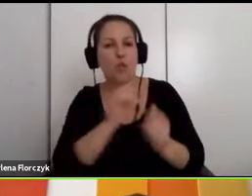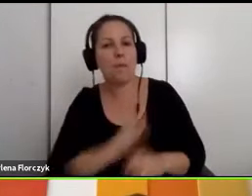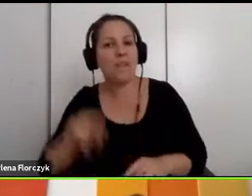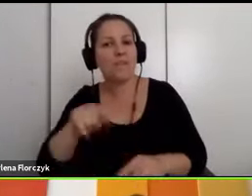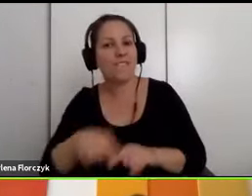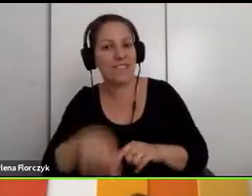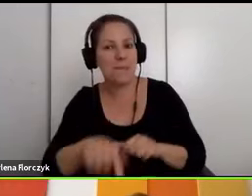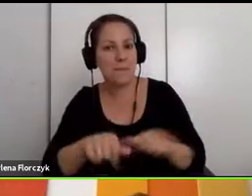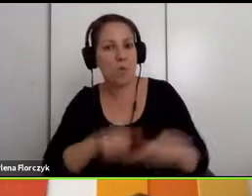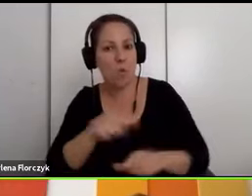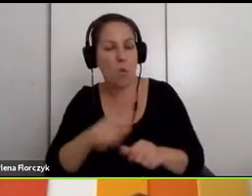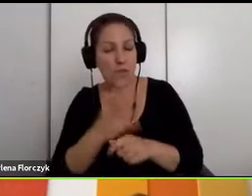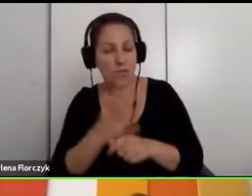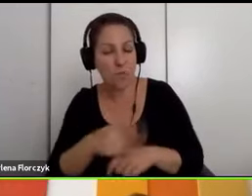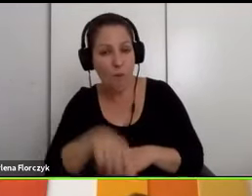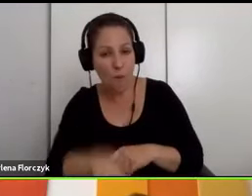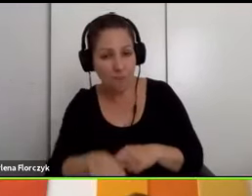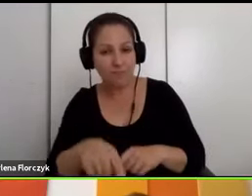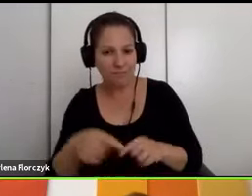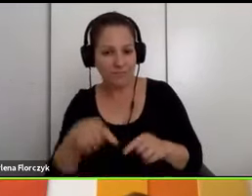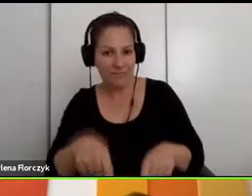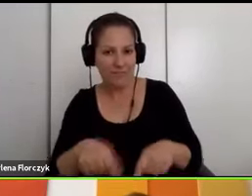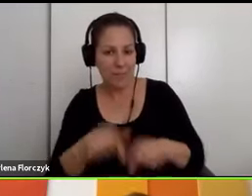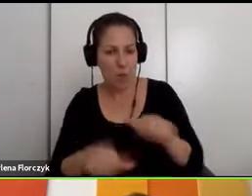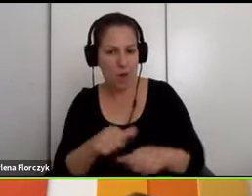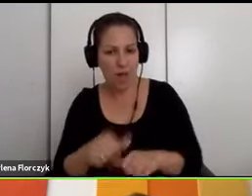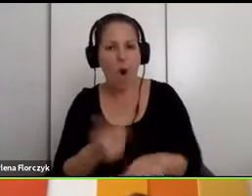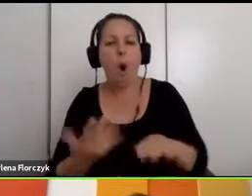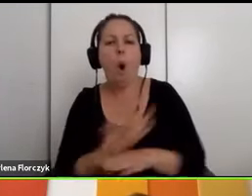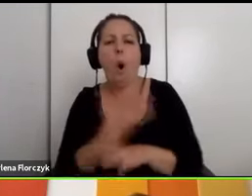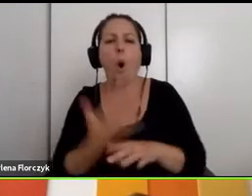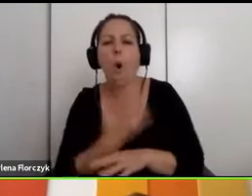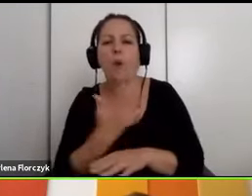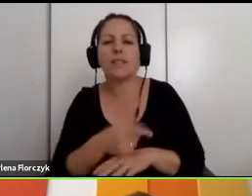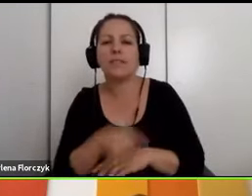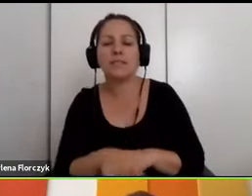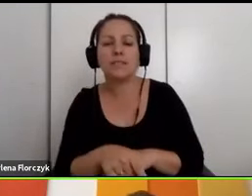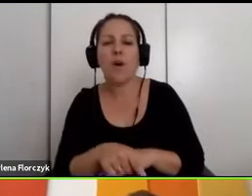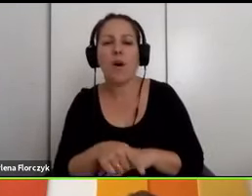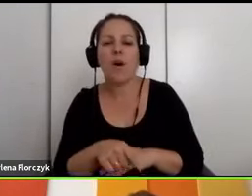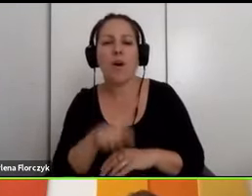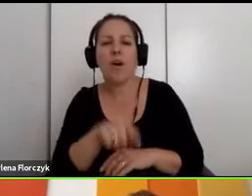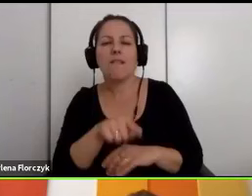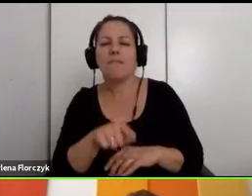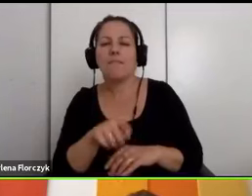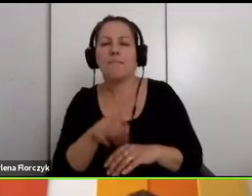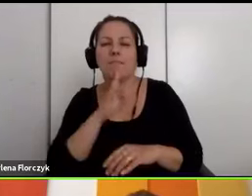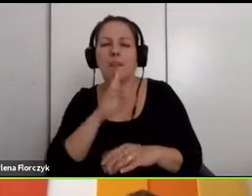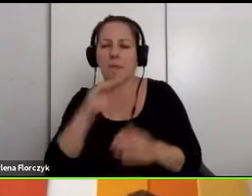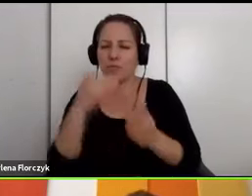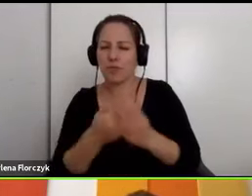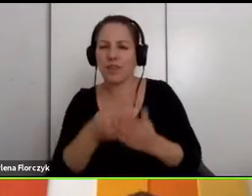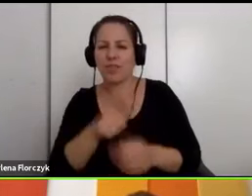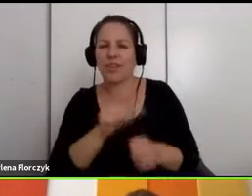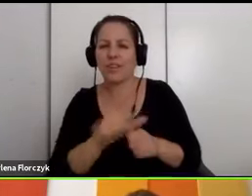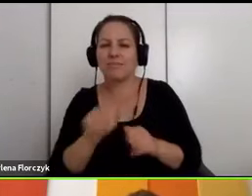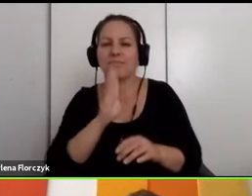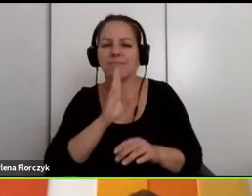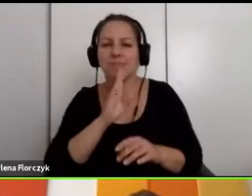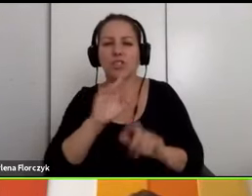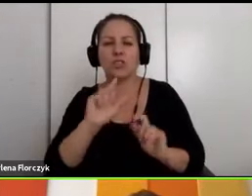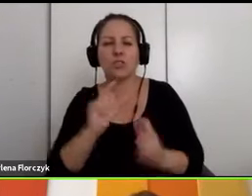właśnie przypadają. Ognisko to jest właśnie, trochę muszę przyznać, że to jest coś takiego,